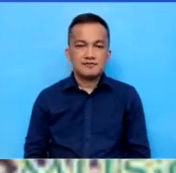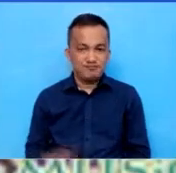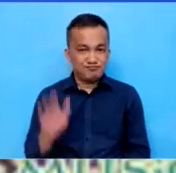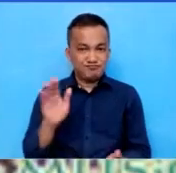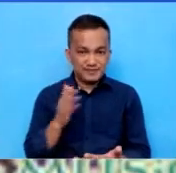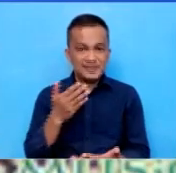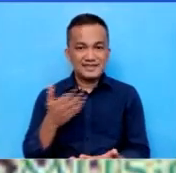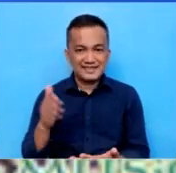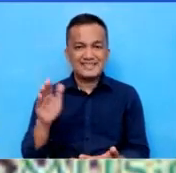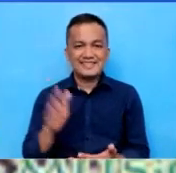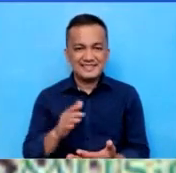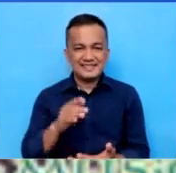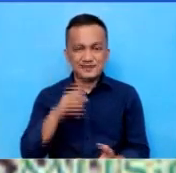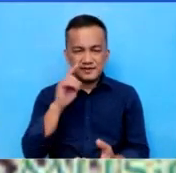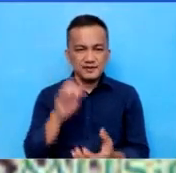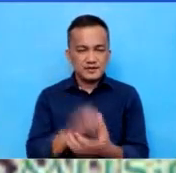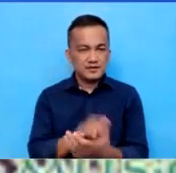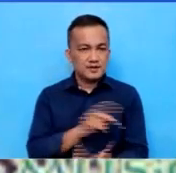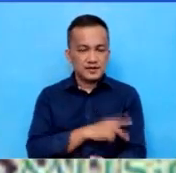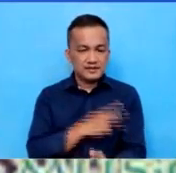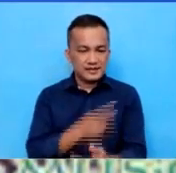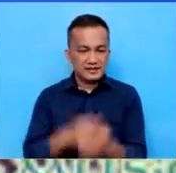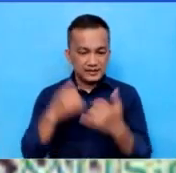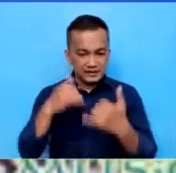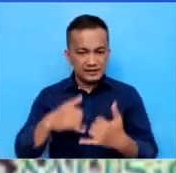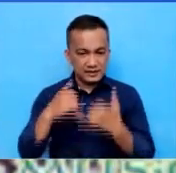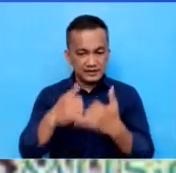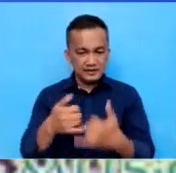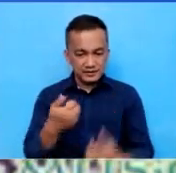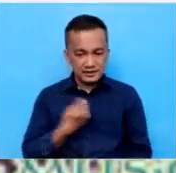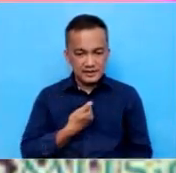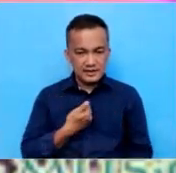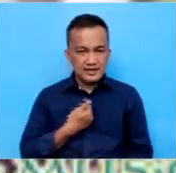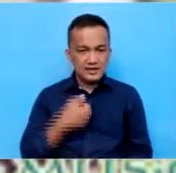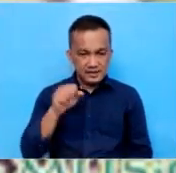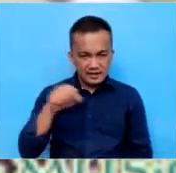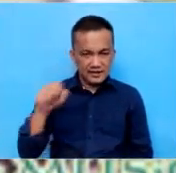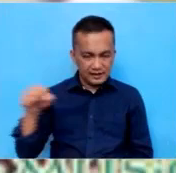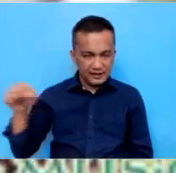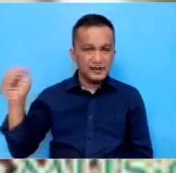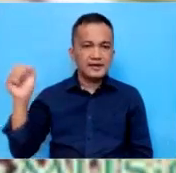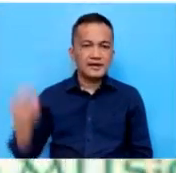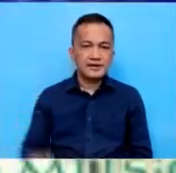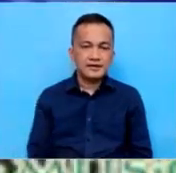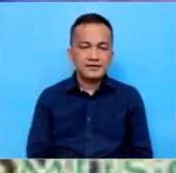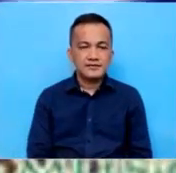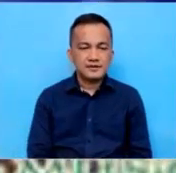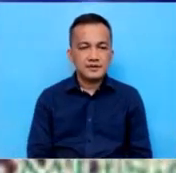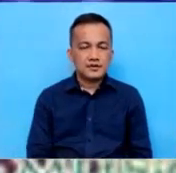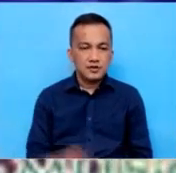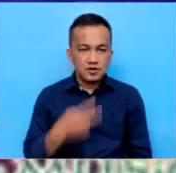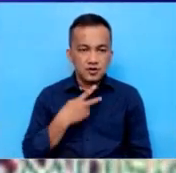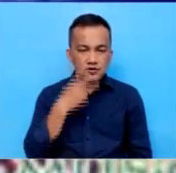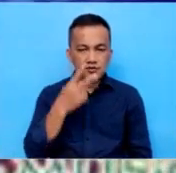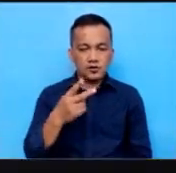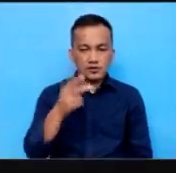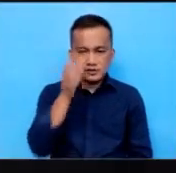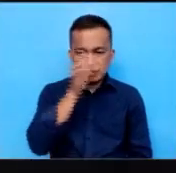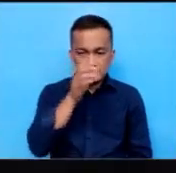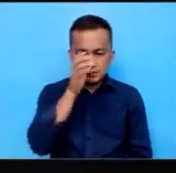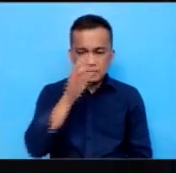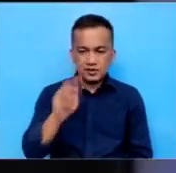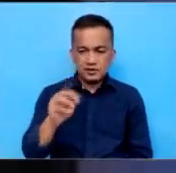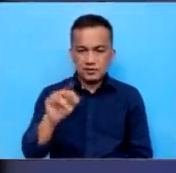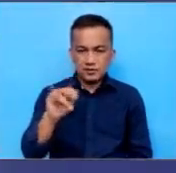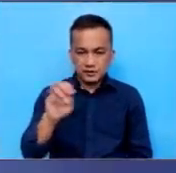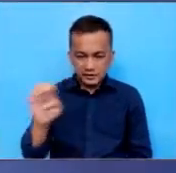If power deep within my heart, yeah. Ang boses ng Cebu, Morissette.